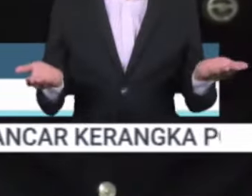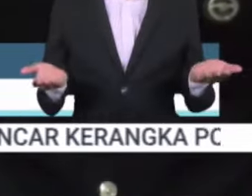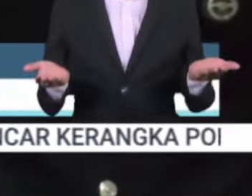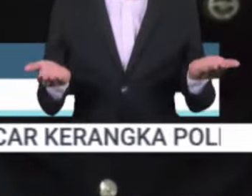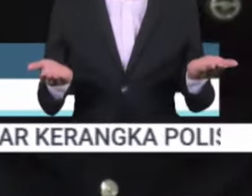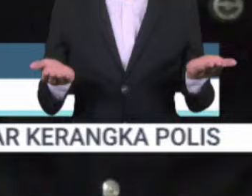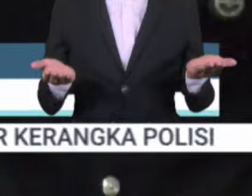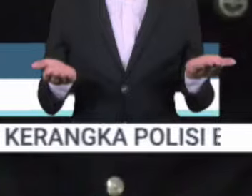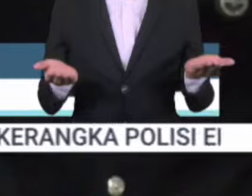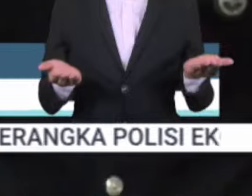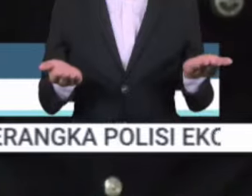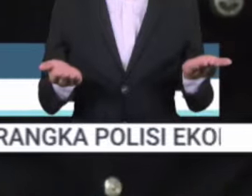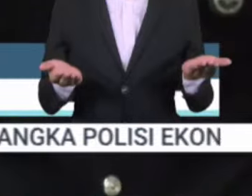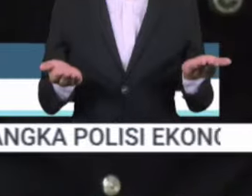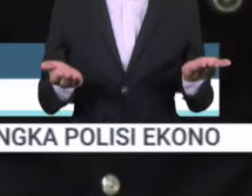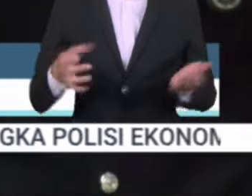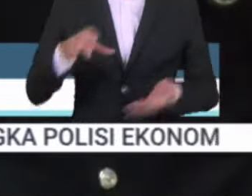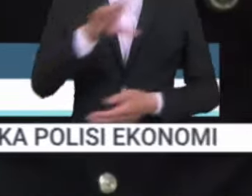bahawa